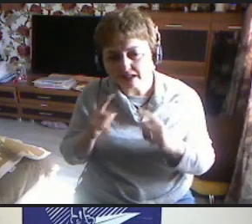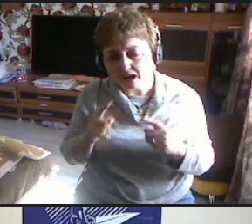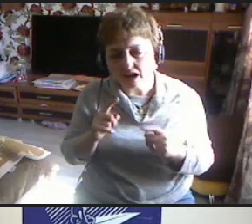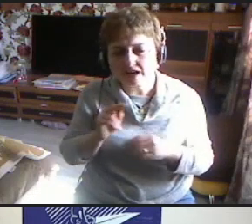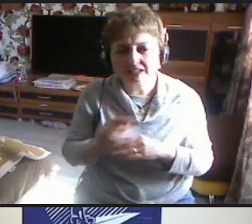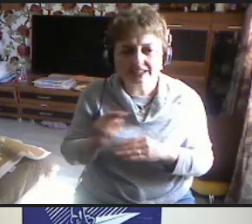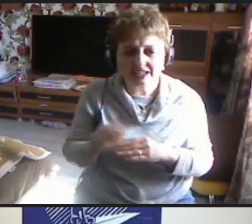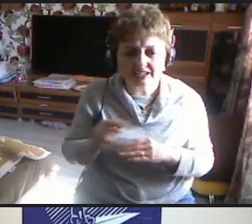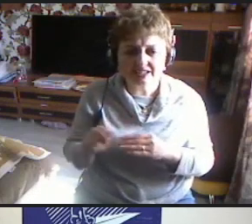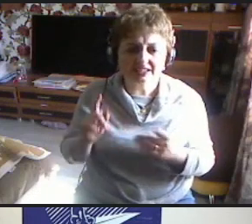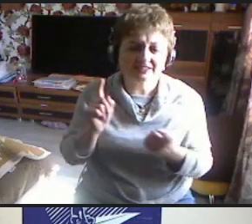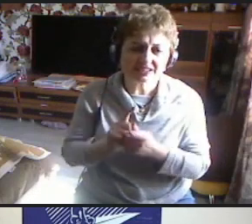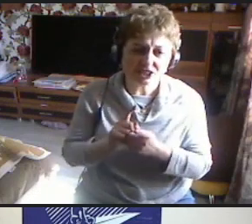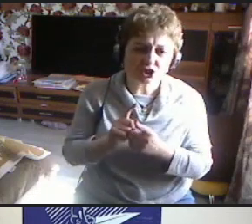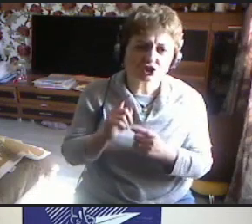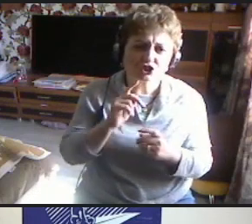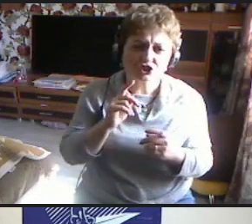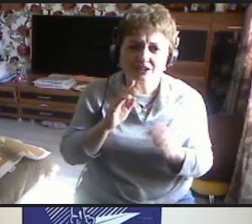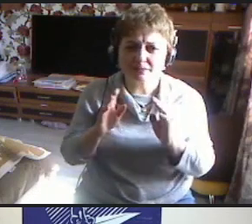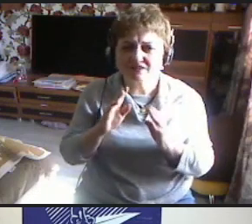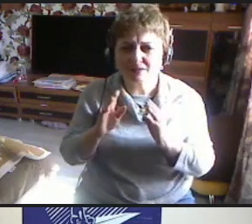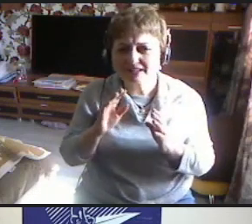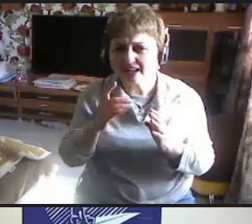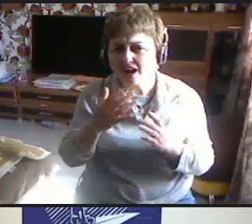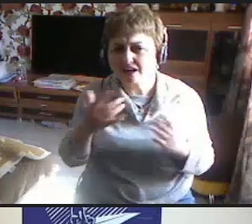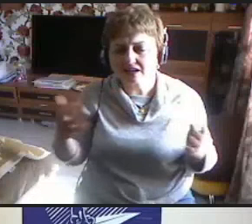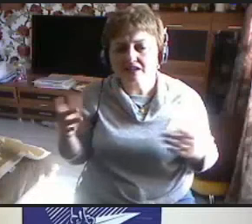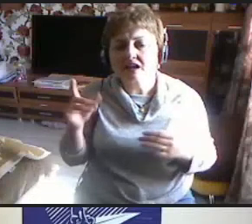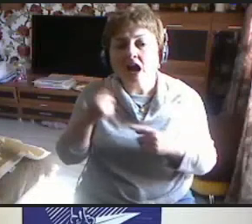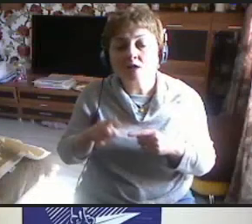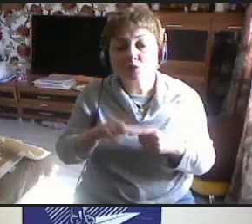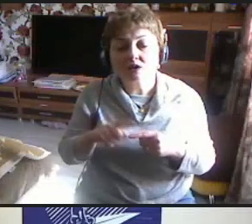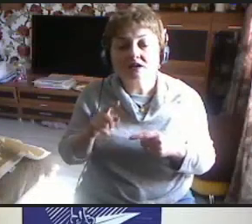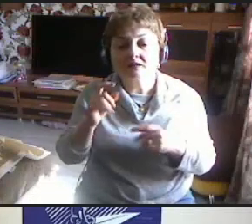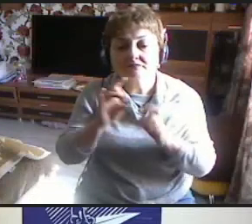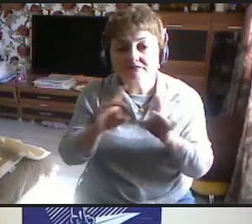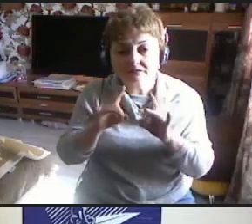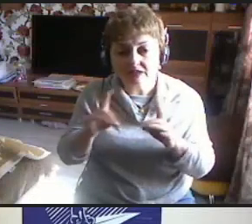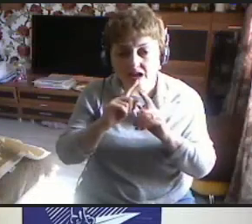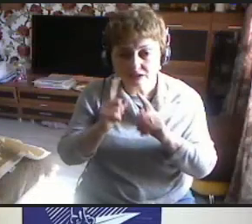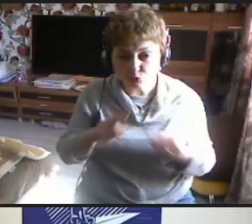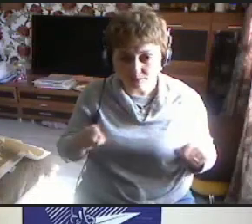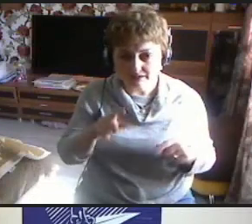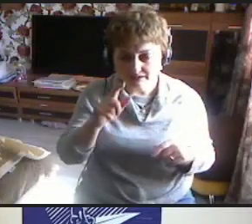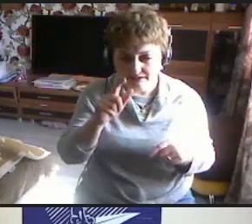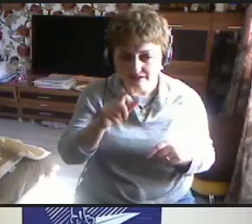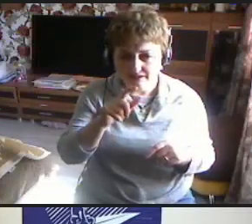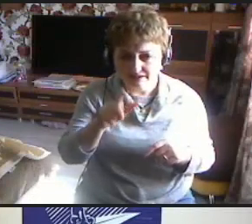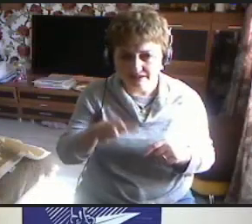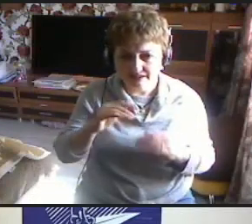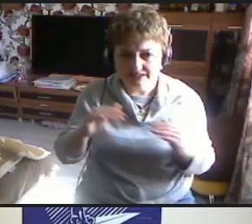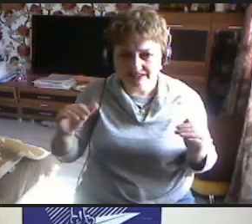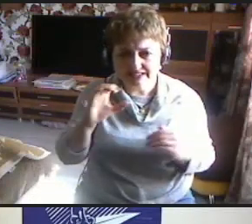встречи, вебинара, который поясняет особенности детей с аутизмом, который